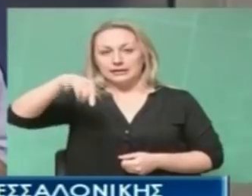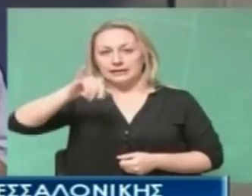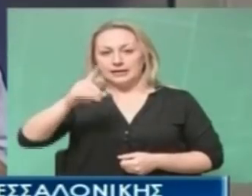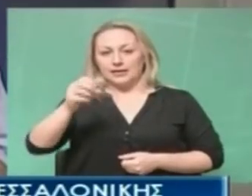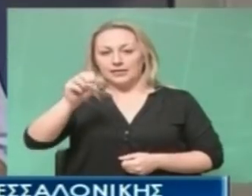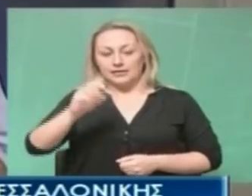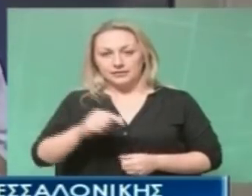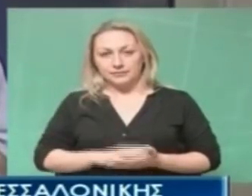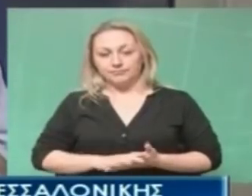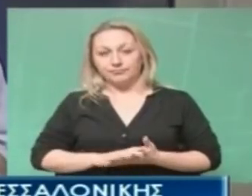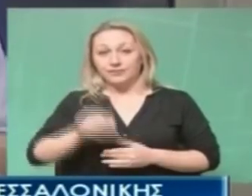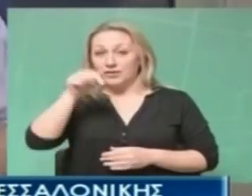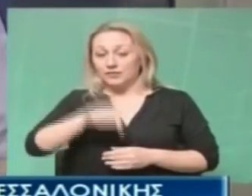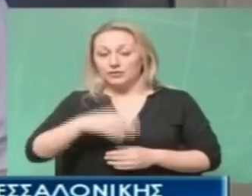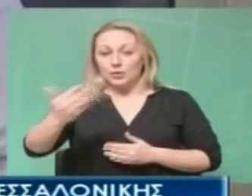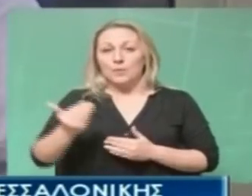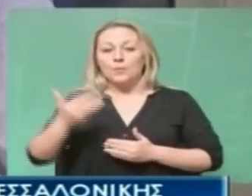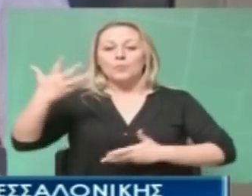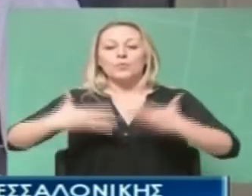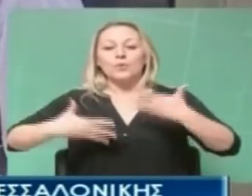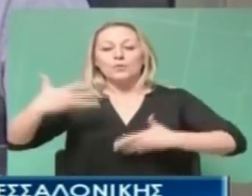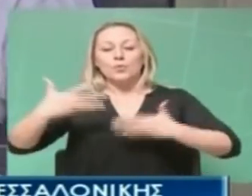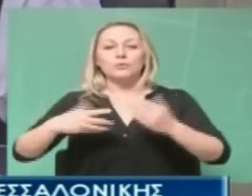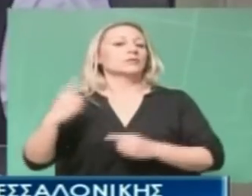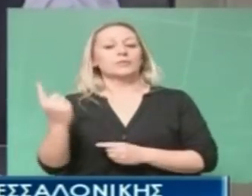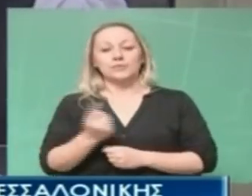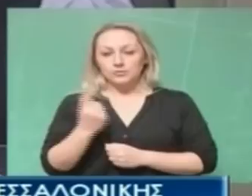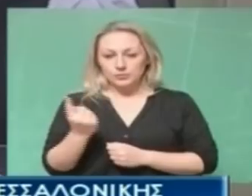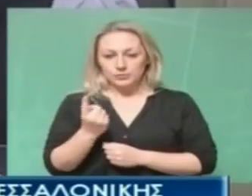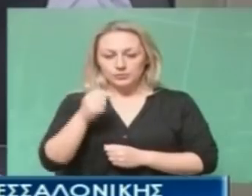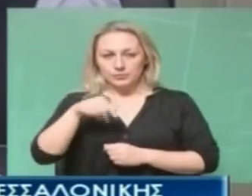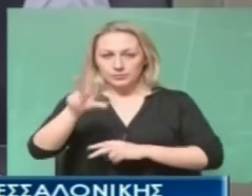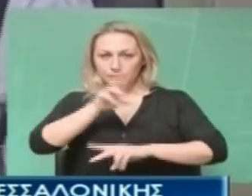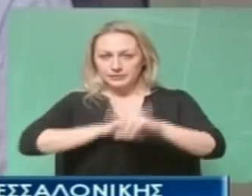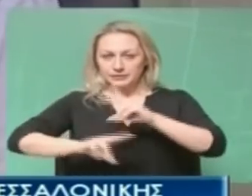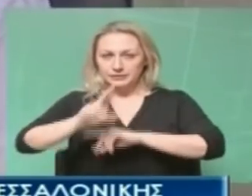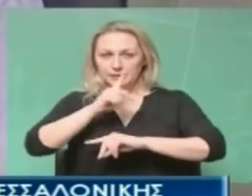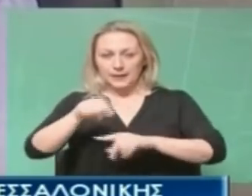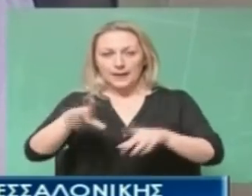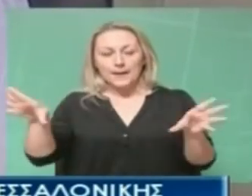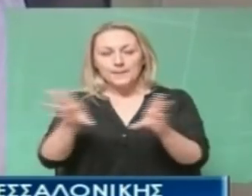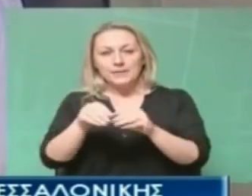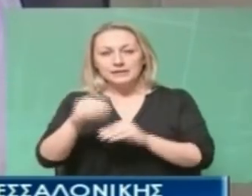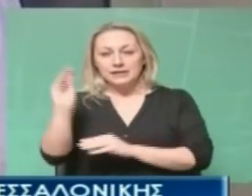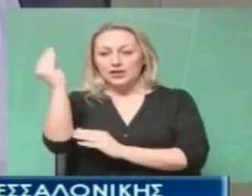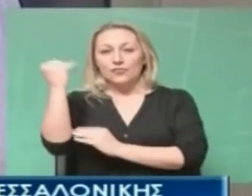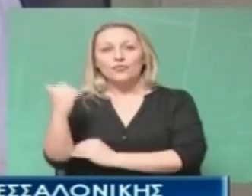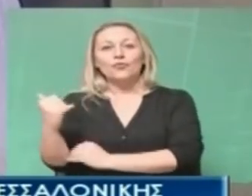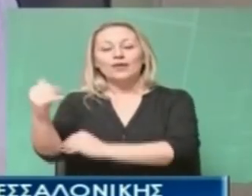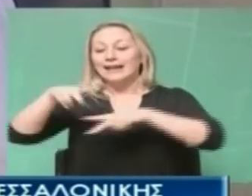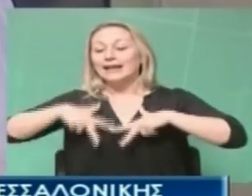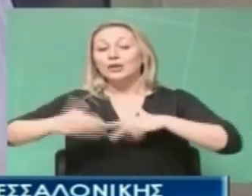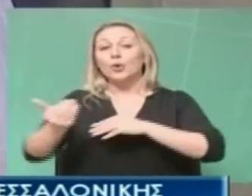Έχουμε τον προϋπολογισμό φέτος, ο οποίος, όπως συνήθως εδώ που τα λέμε, συζητείται παράλληλα με τη συζήτηση στη Βουλή του κρατικού